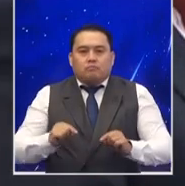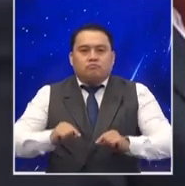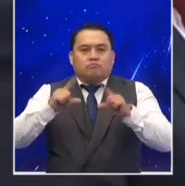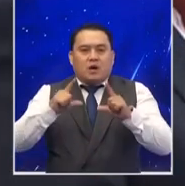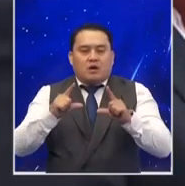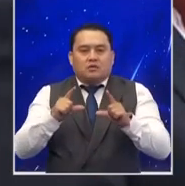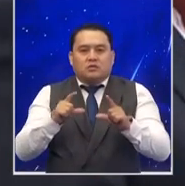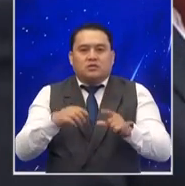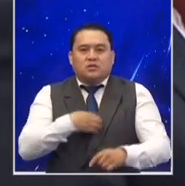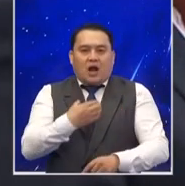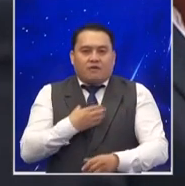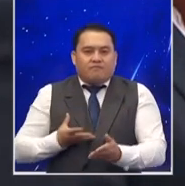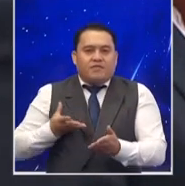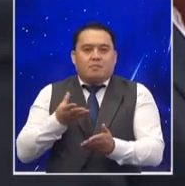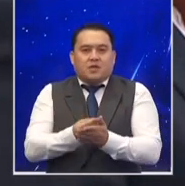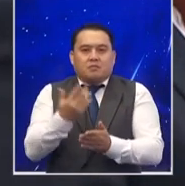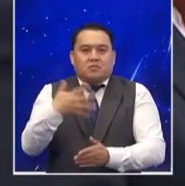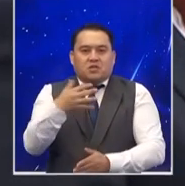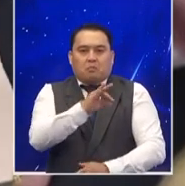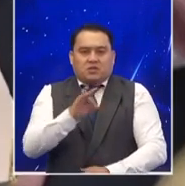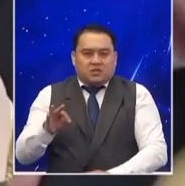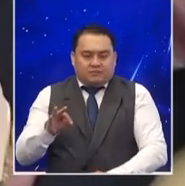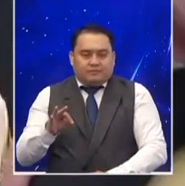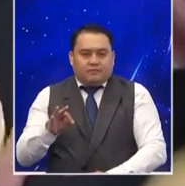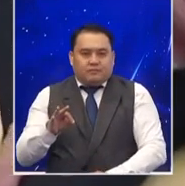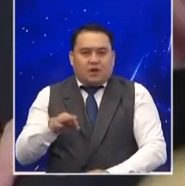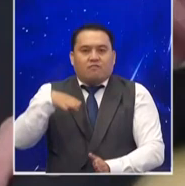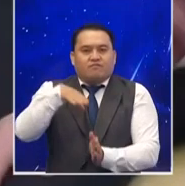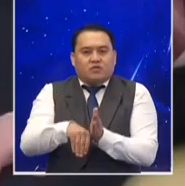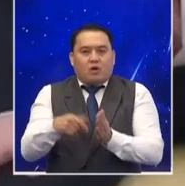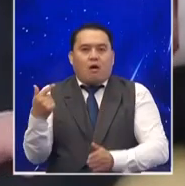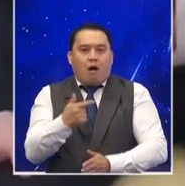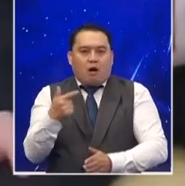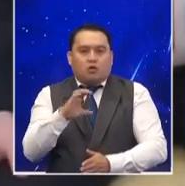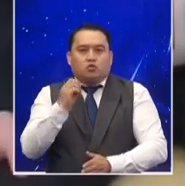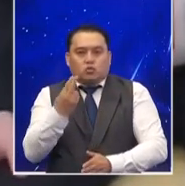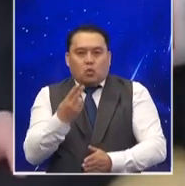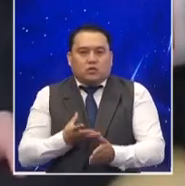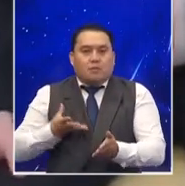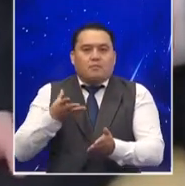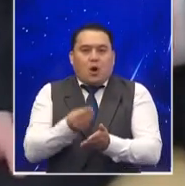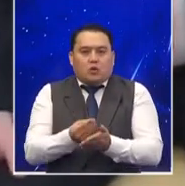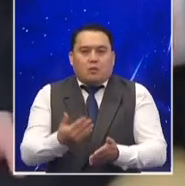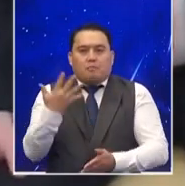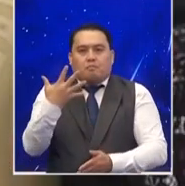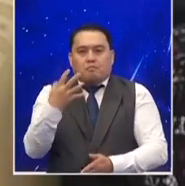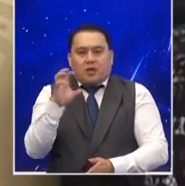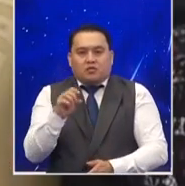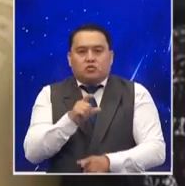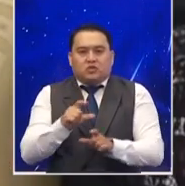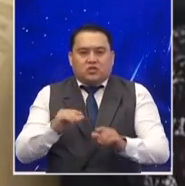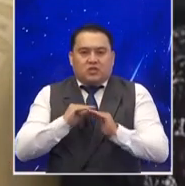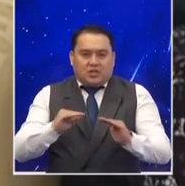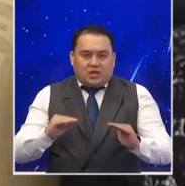социальные страховые выплаты в среднем на 50%. Внедрили гарантированный социальный пакет для более 500 тысяч